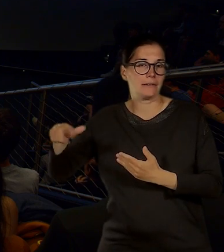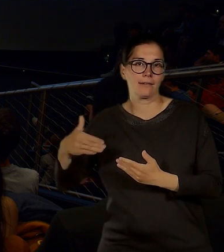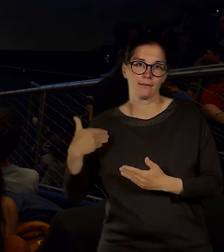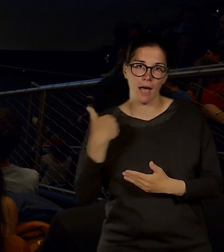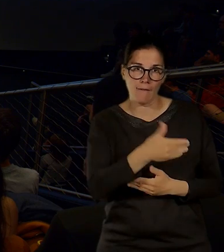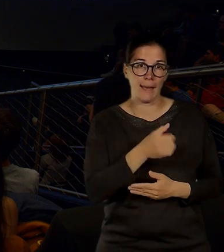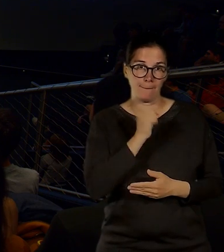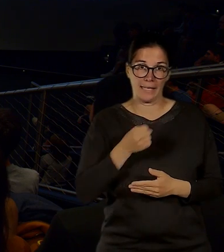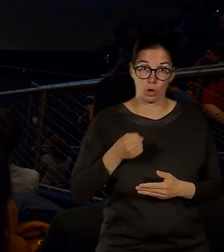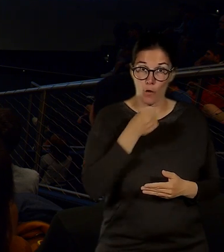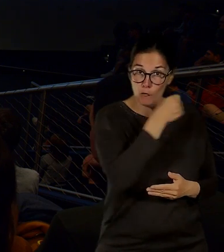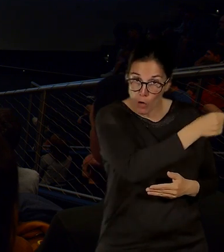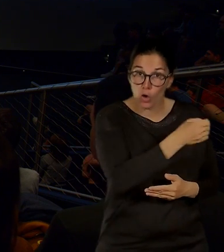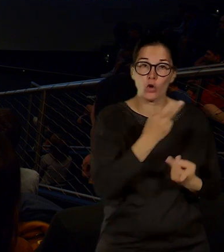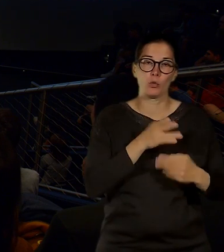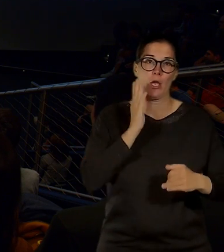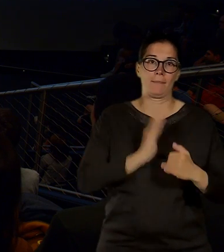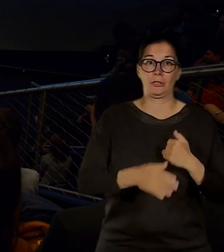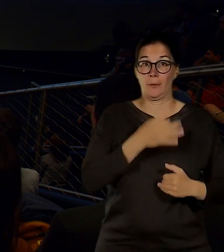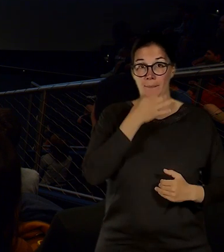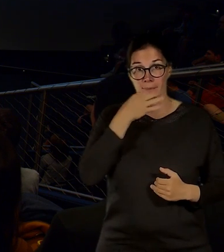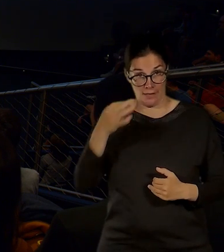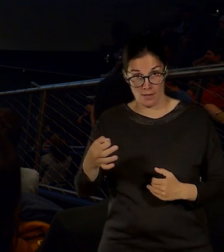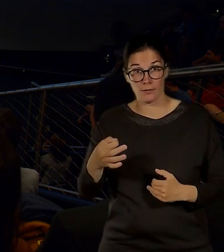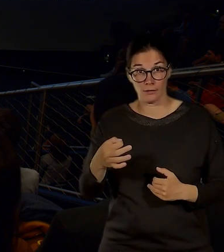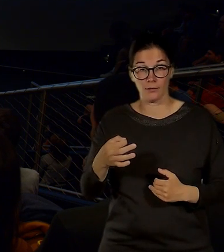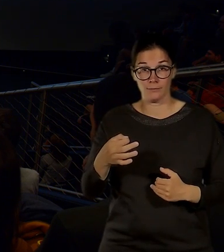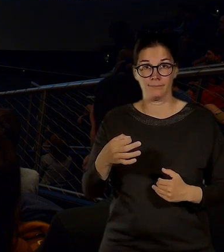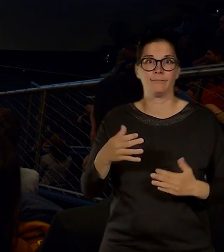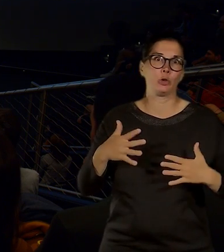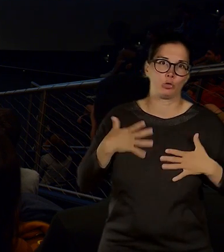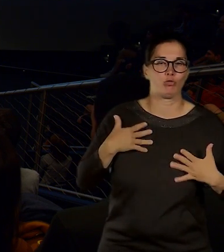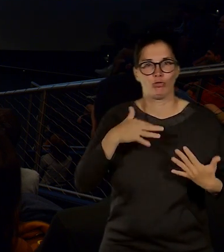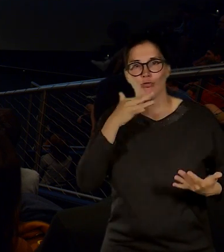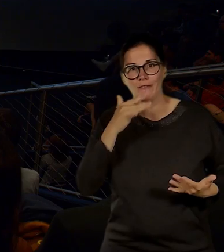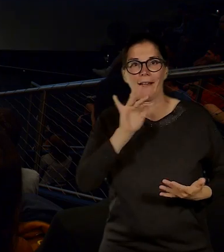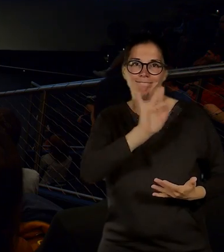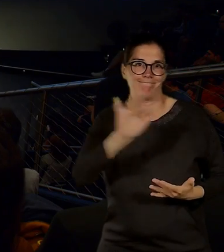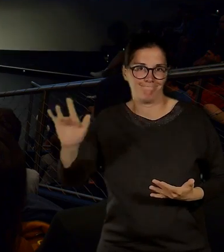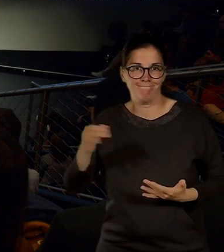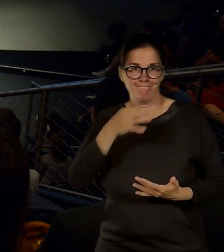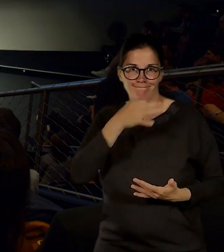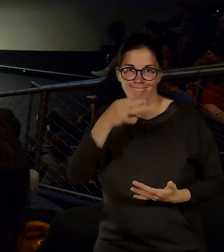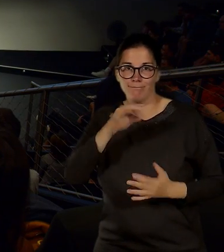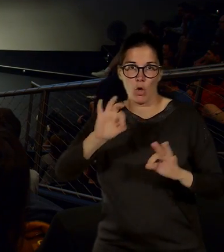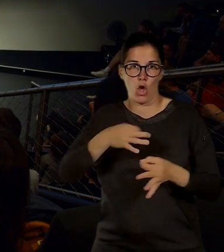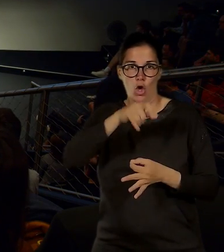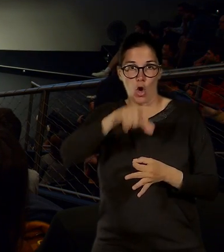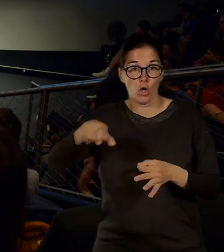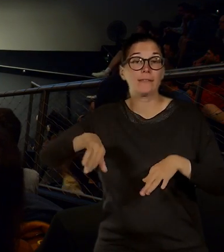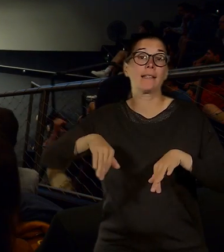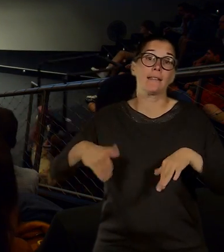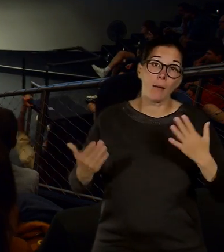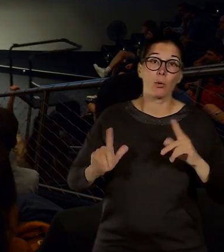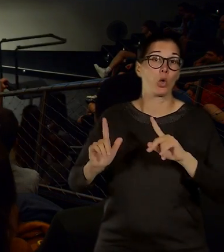podají mikrofon a můžete položit otázku přímo naživo tady našim hostům. No a druhá možnost,